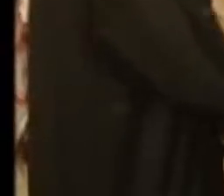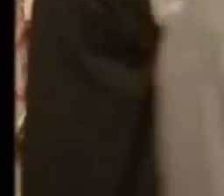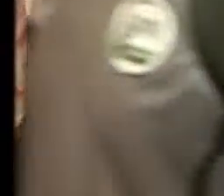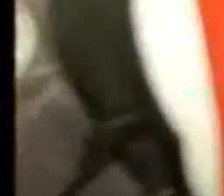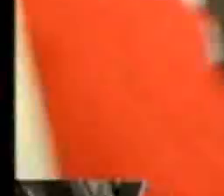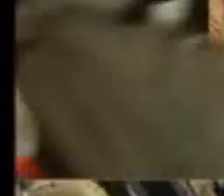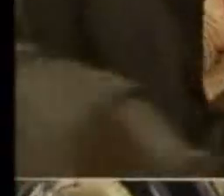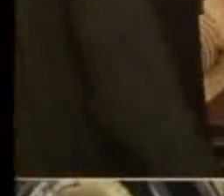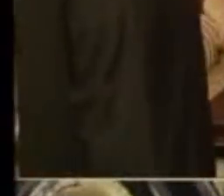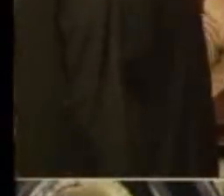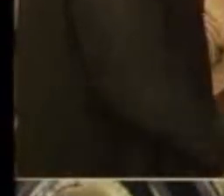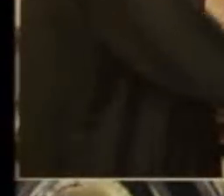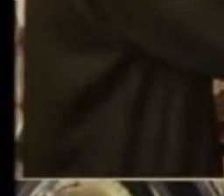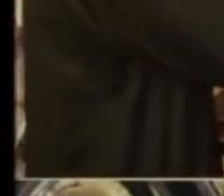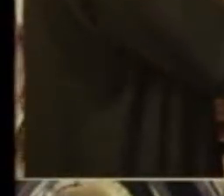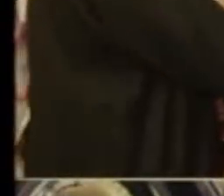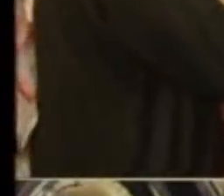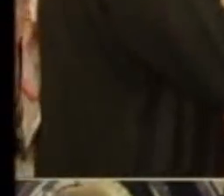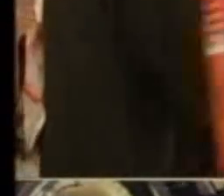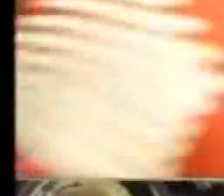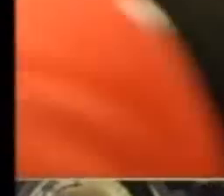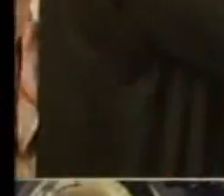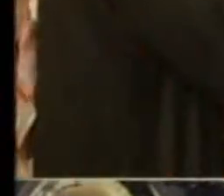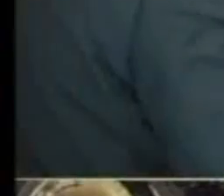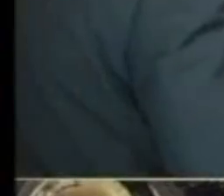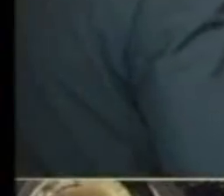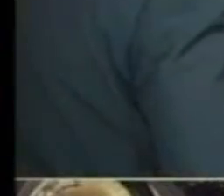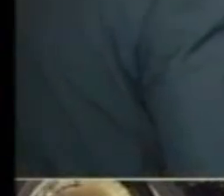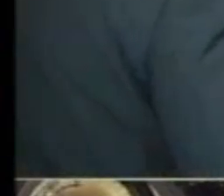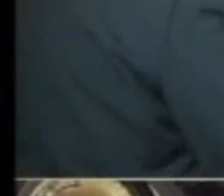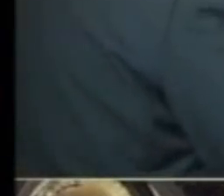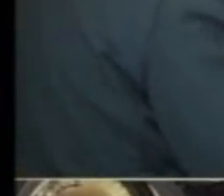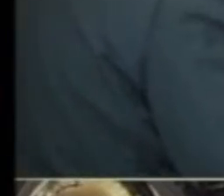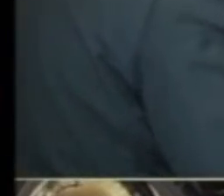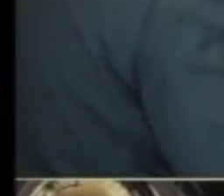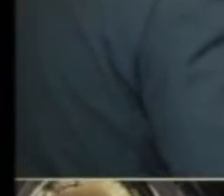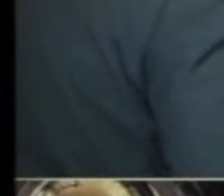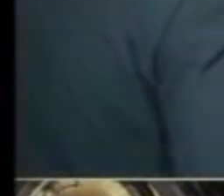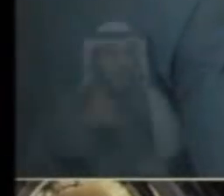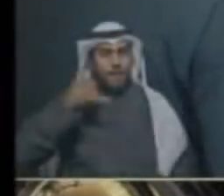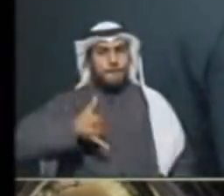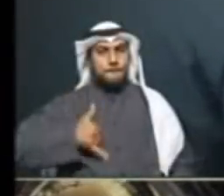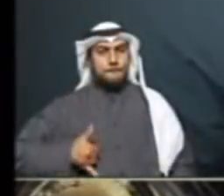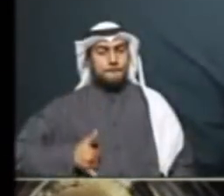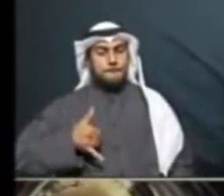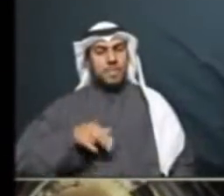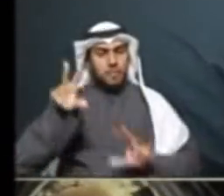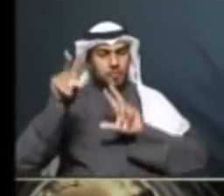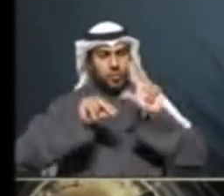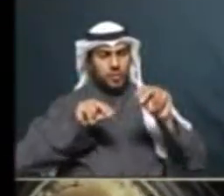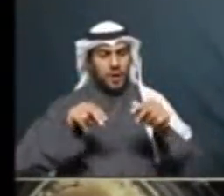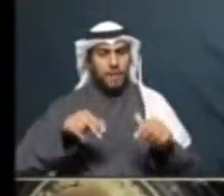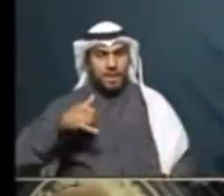استقبلت اللجنة المنظمة لبطولة كأس الخليج لكرة القدم اليوم المنتخب اليمني والمنتخب البحريني